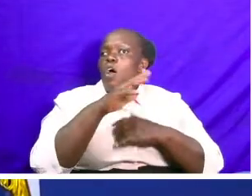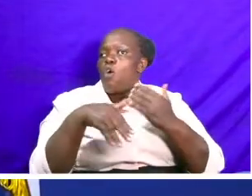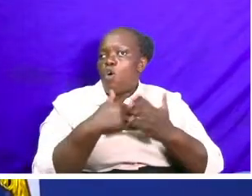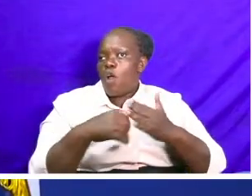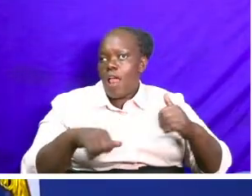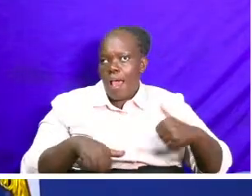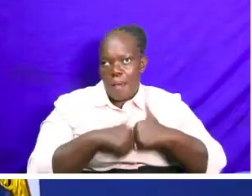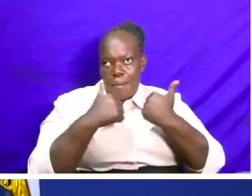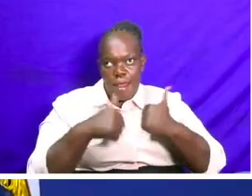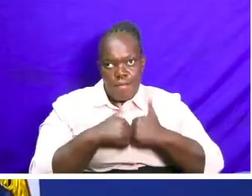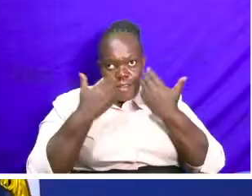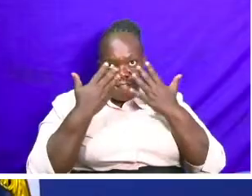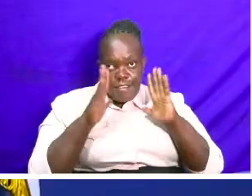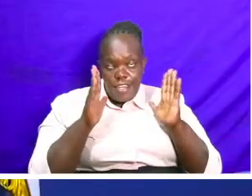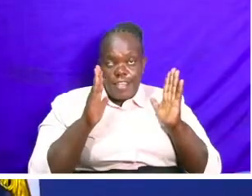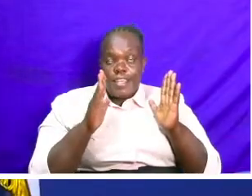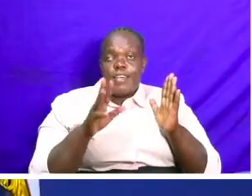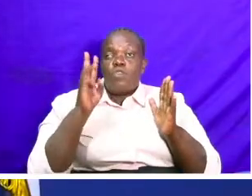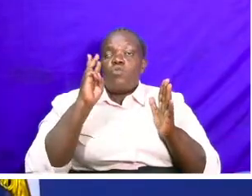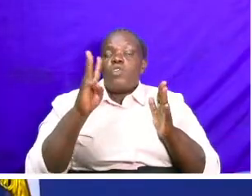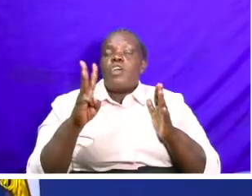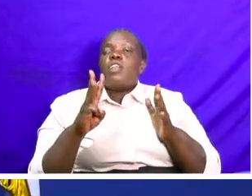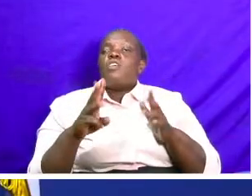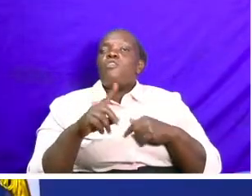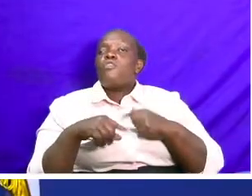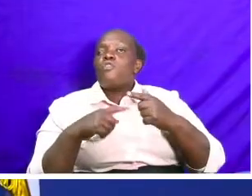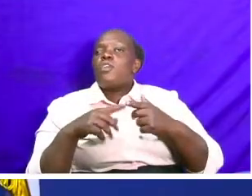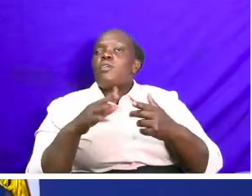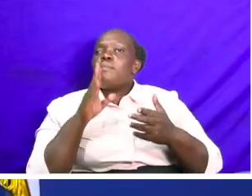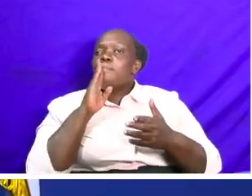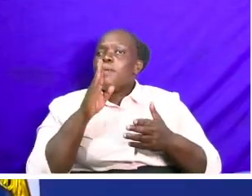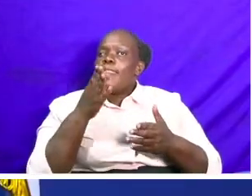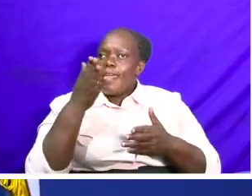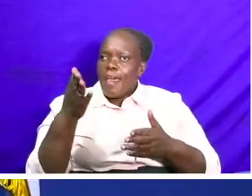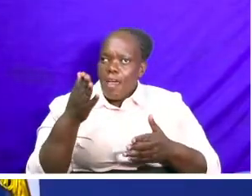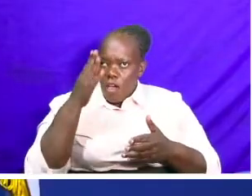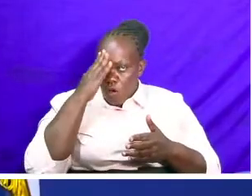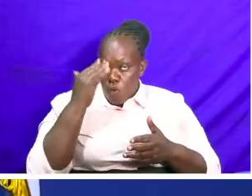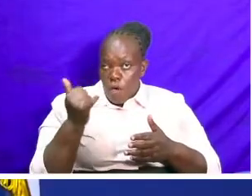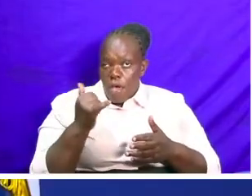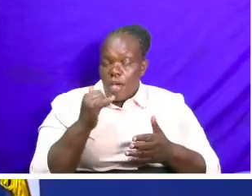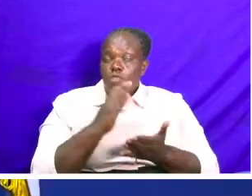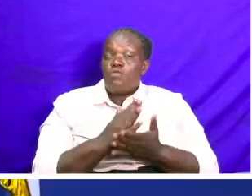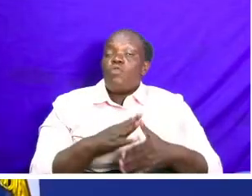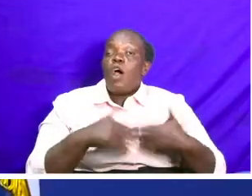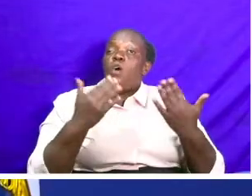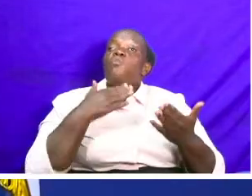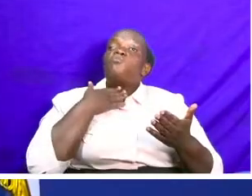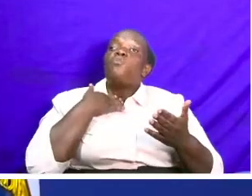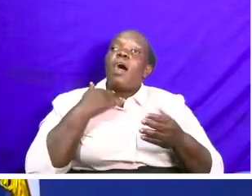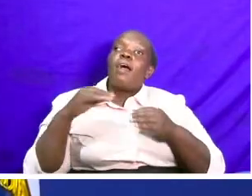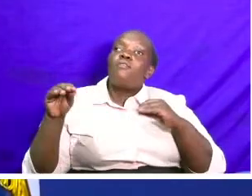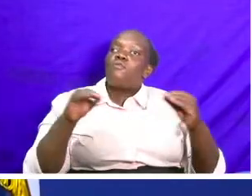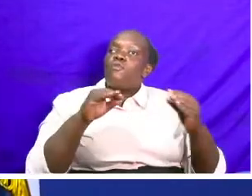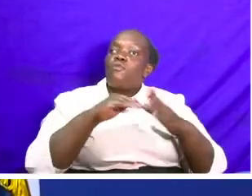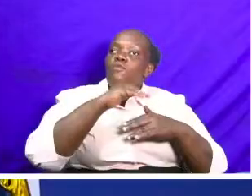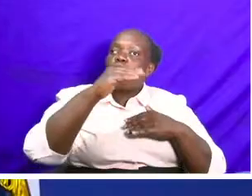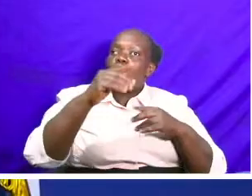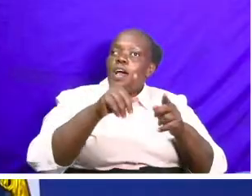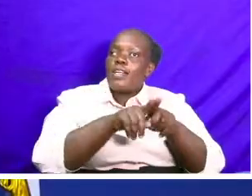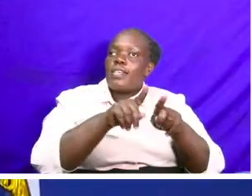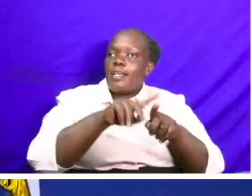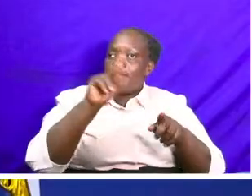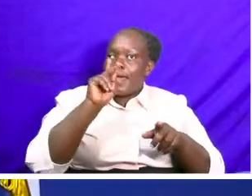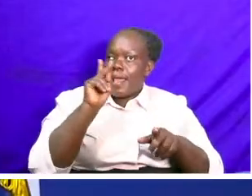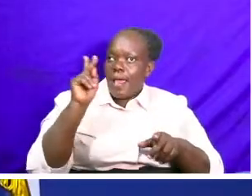yametendeka, na yataendelea kuwa vivyo hivyo kwa sababu ya vile ambavyo tunafaa kusonga mbele kama